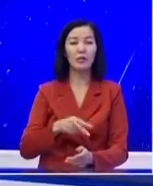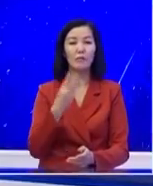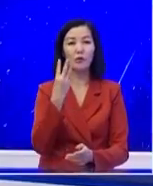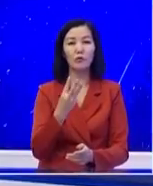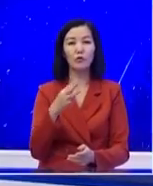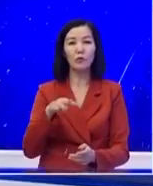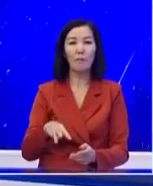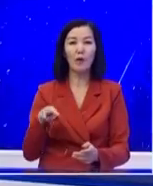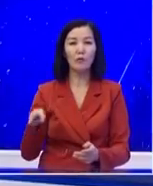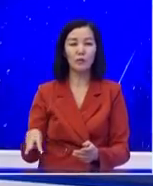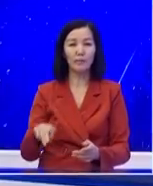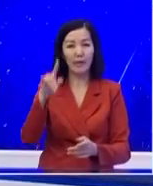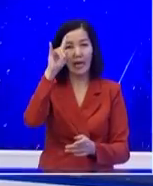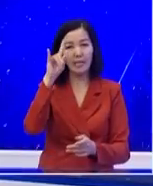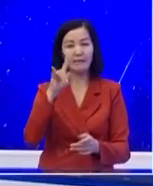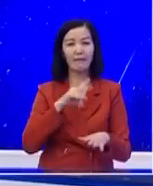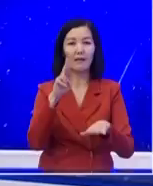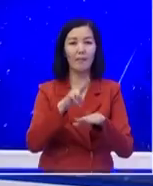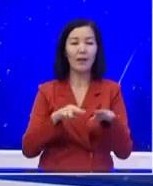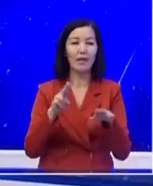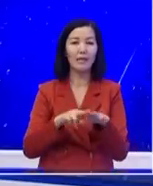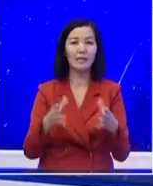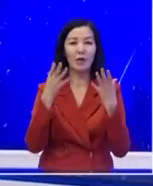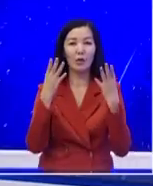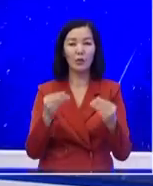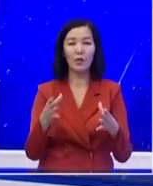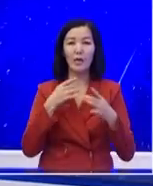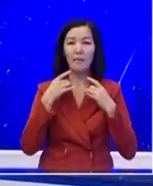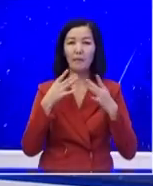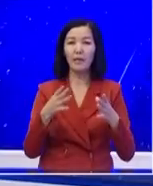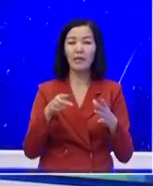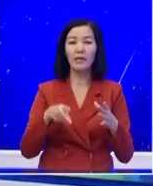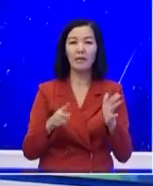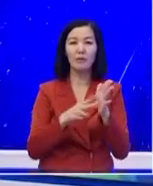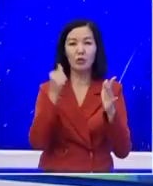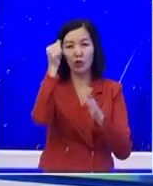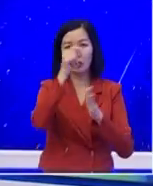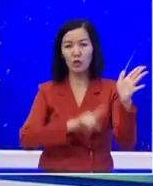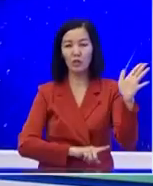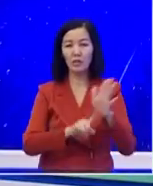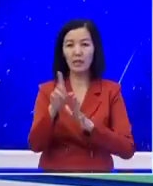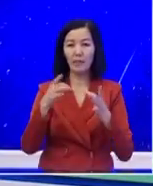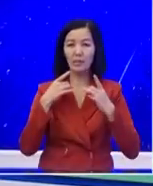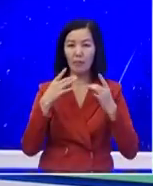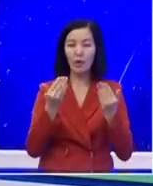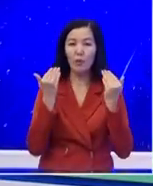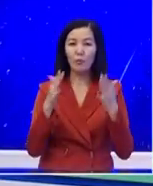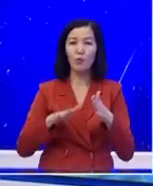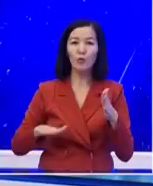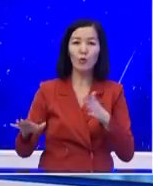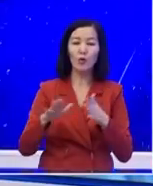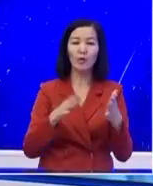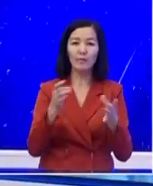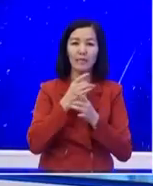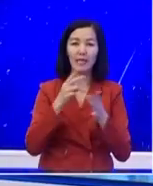23 маусым Қазақстан полициясы күні. Бұл мерекені қазақстандық тәртіп сақшылары 2007 жылдан бері тойлап келеді. Ал бүгін өңірімізде